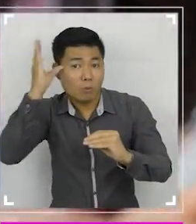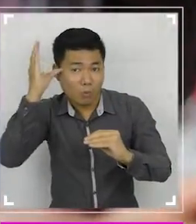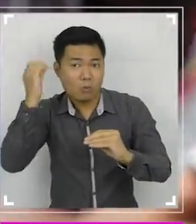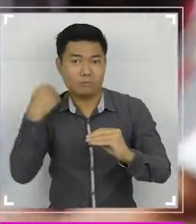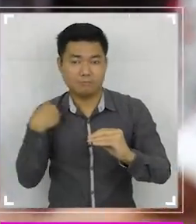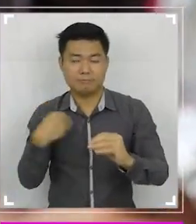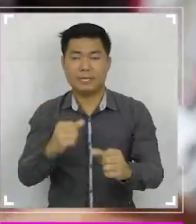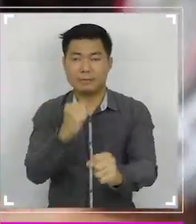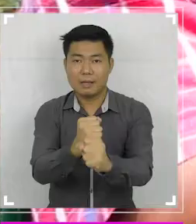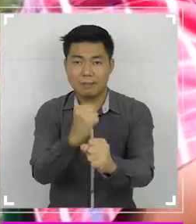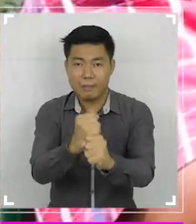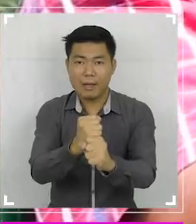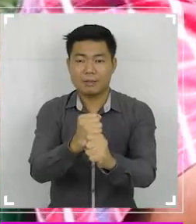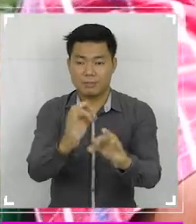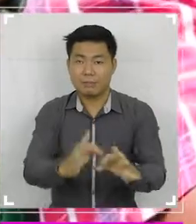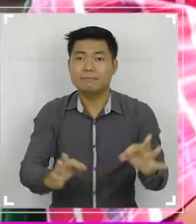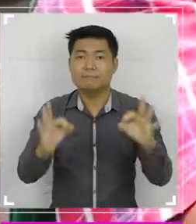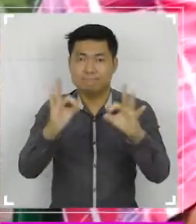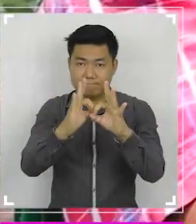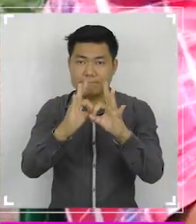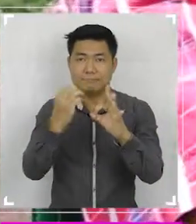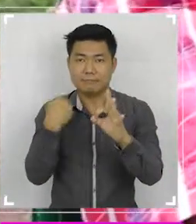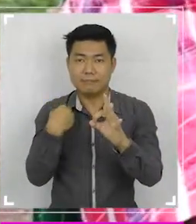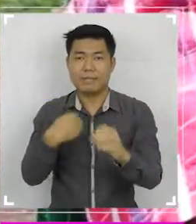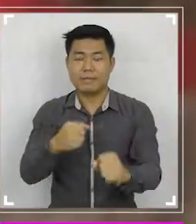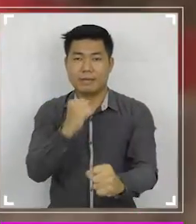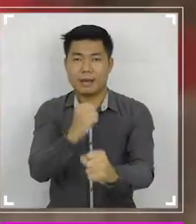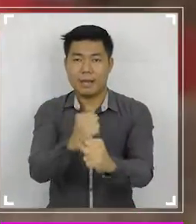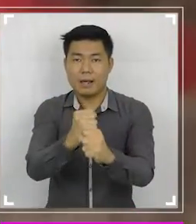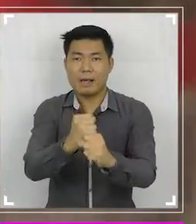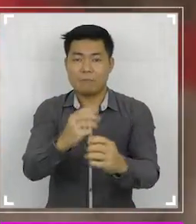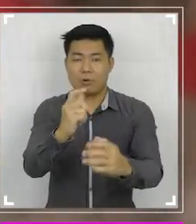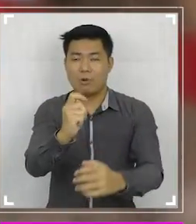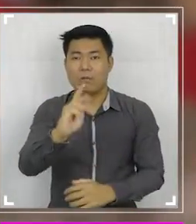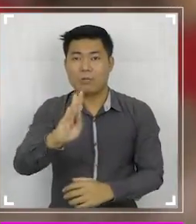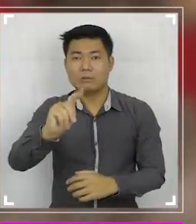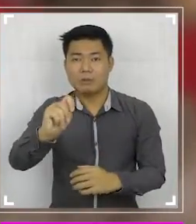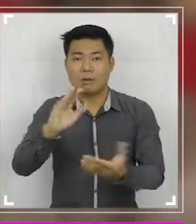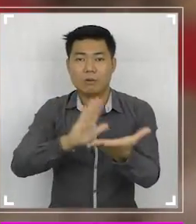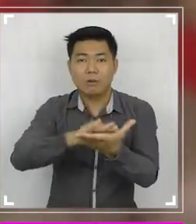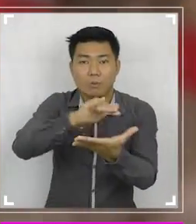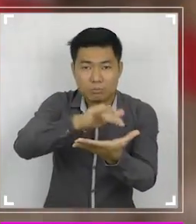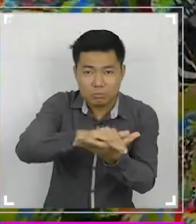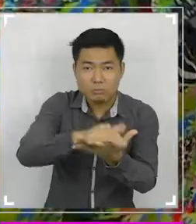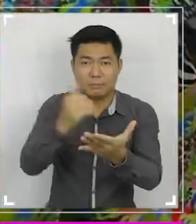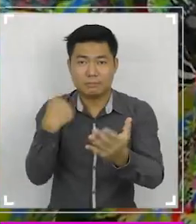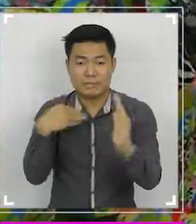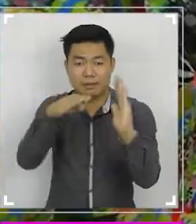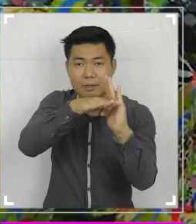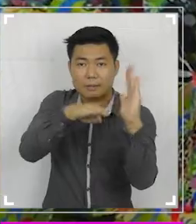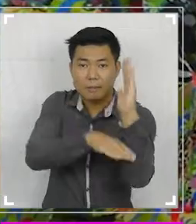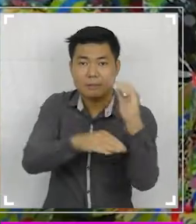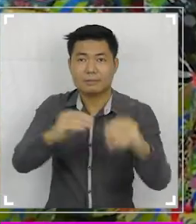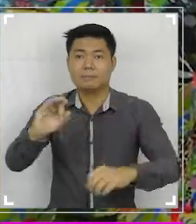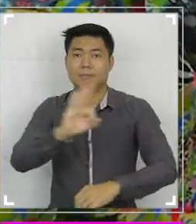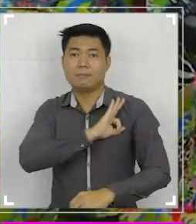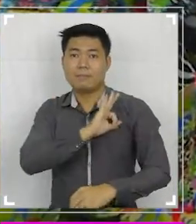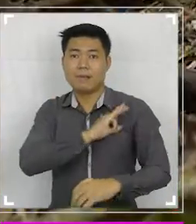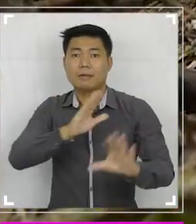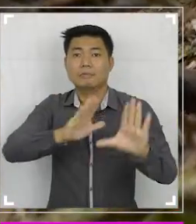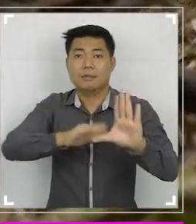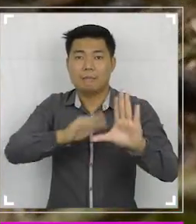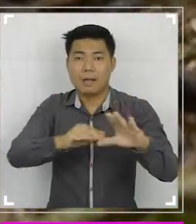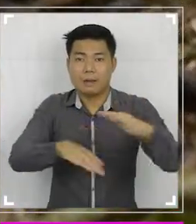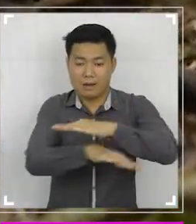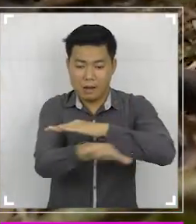รับความรู้เกี่ยวกับแนวทางการดำเนินงานความสำคัญและบทบาทขององค์กรปกครองส่วนท้องถิ่นสถานศึกษาขั้นตอน